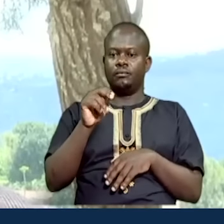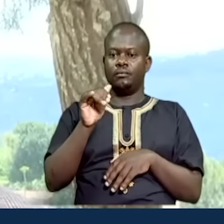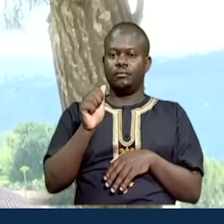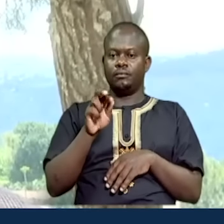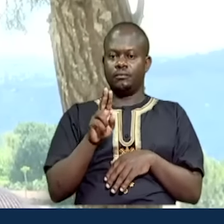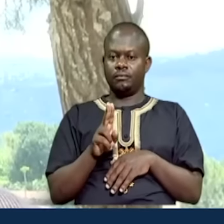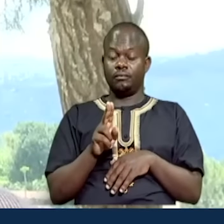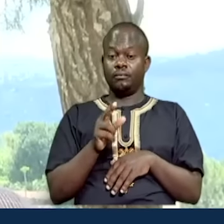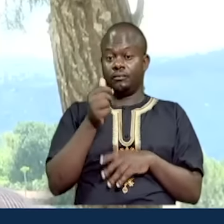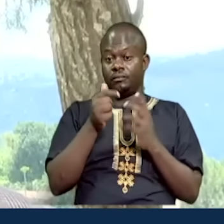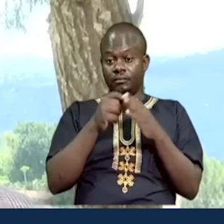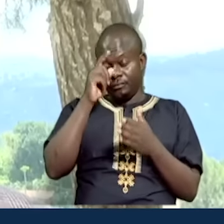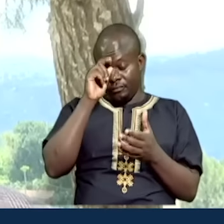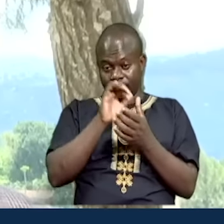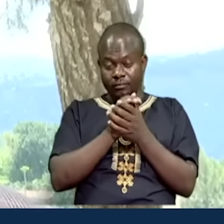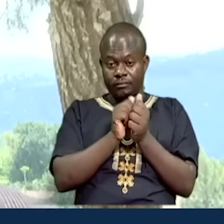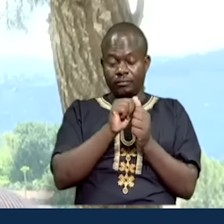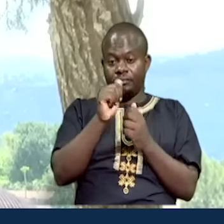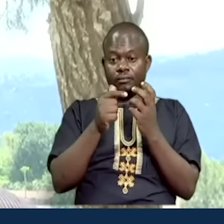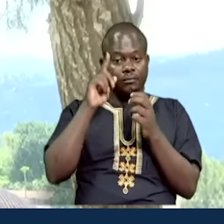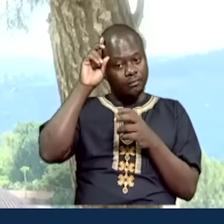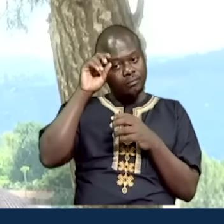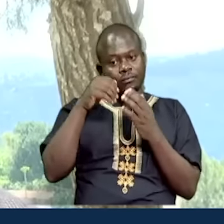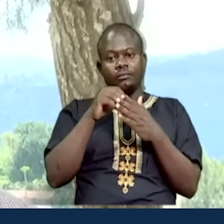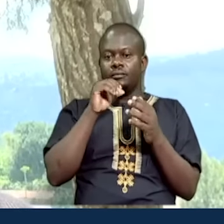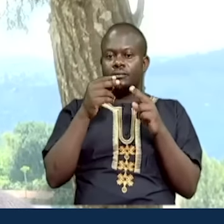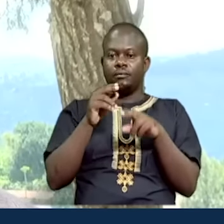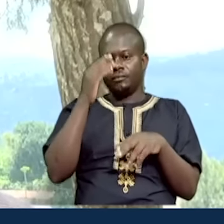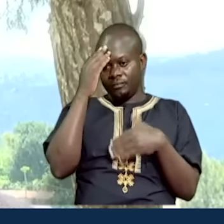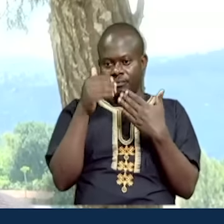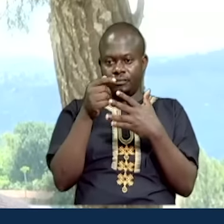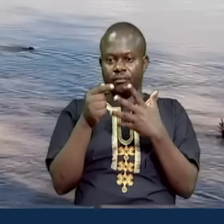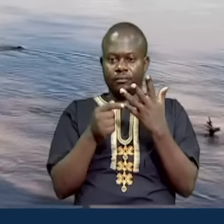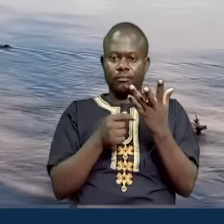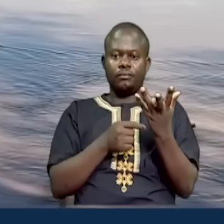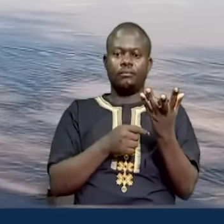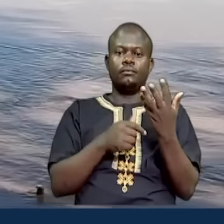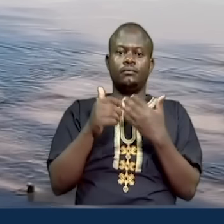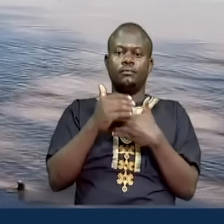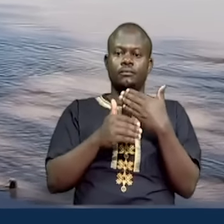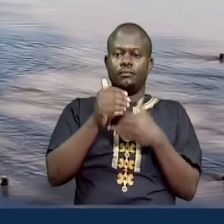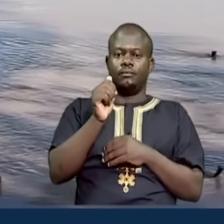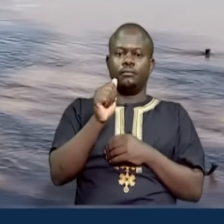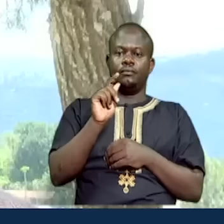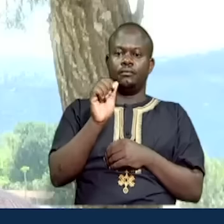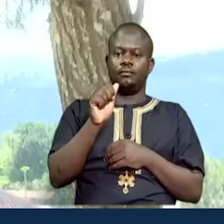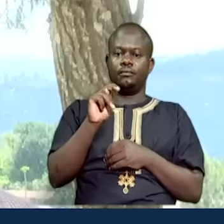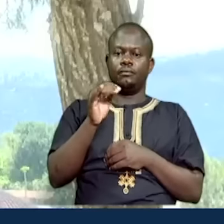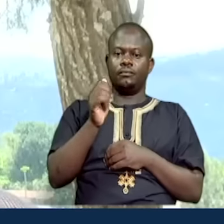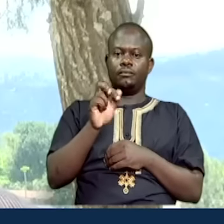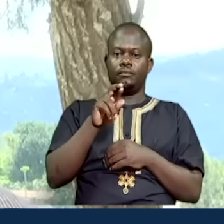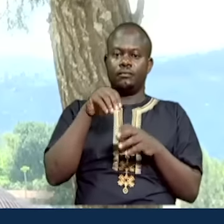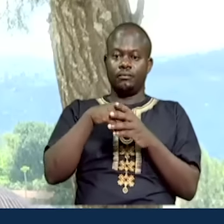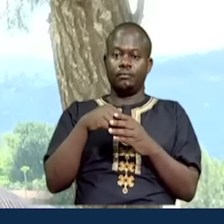ari nabyo twatekerezaga siko byatubereye kuko hari ya kuri Ruruzi ubona rwa Kanyaru niho hari bariyeri